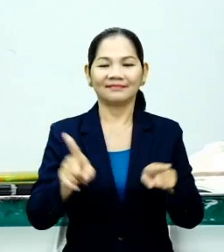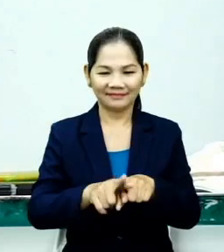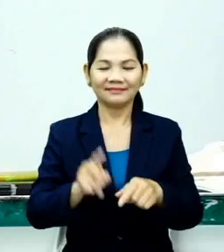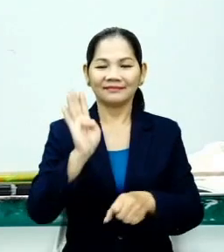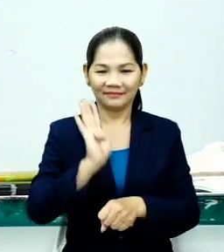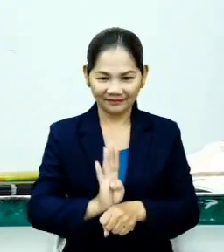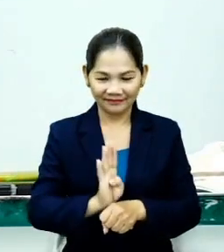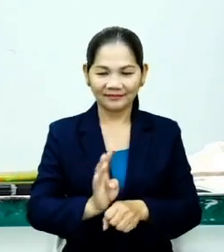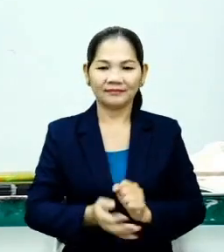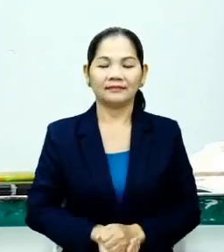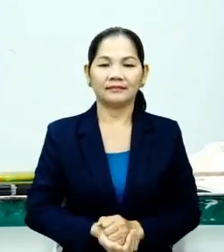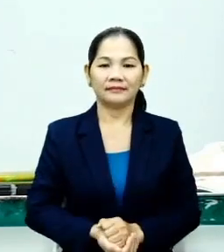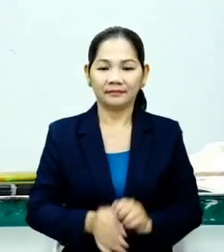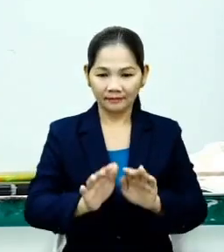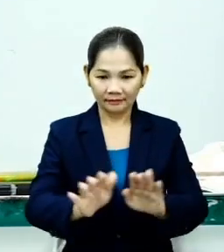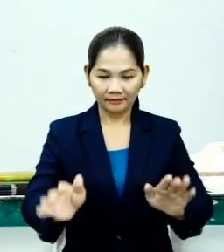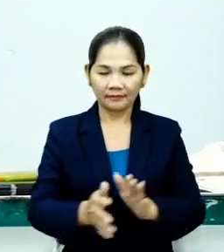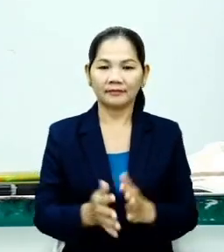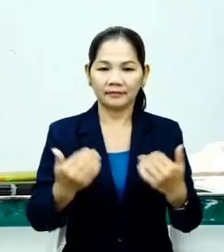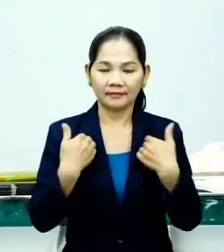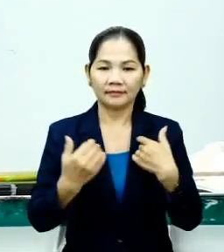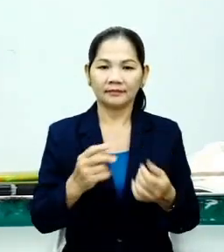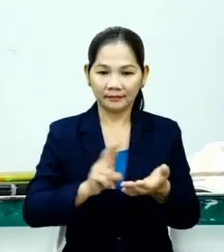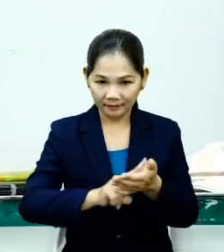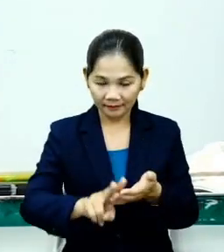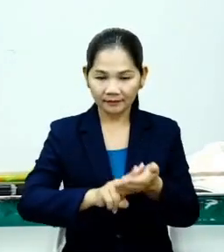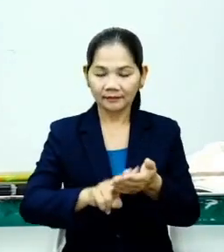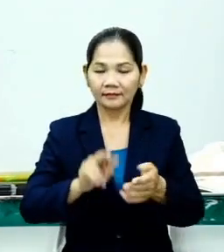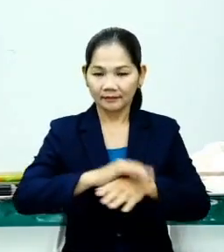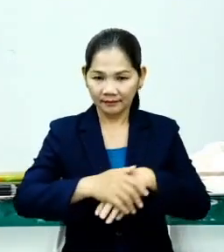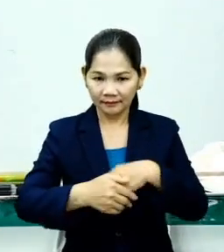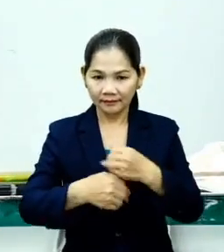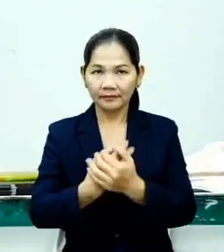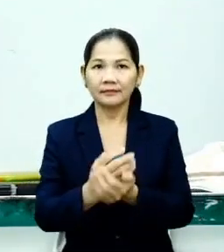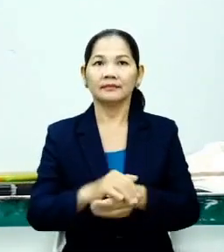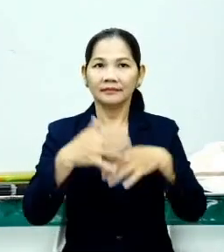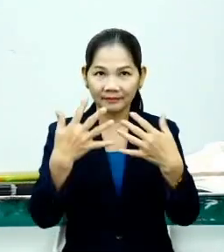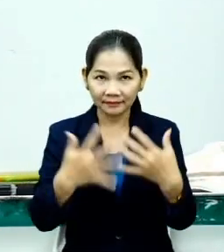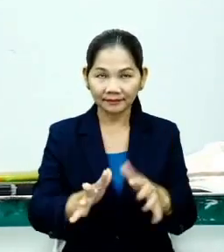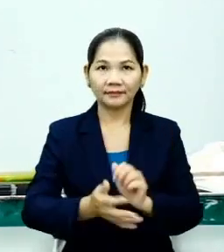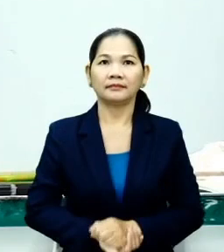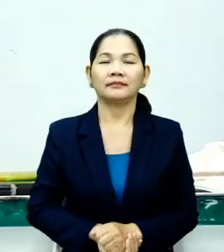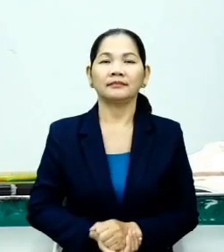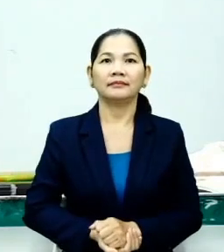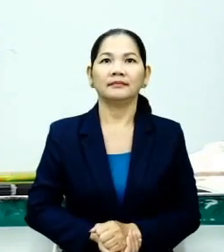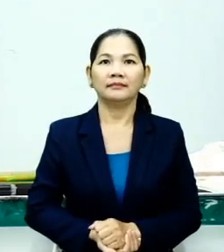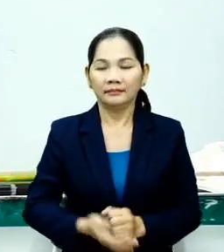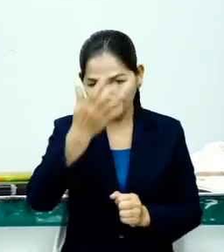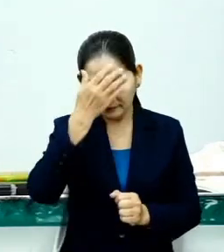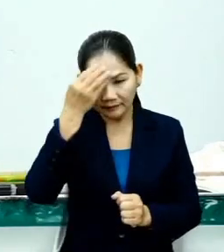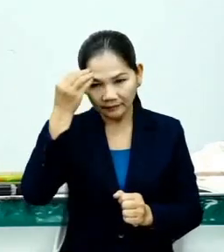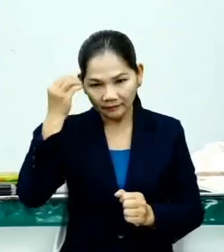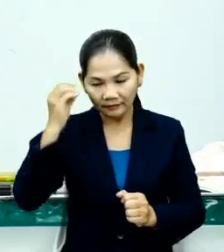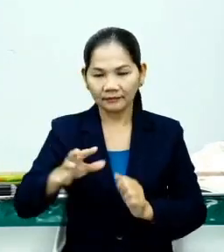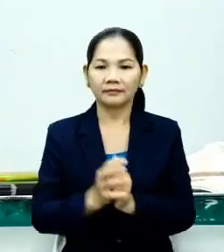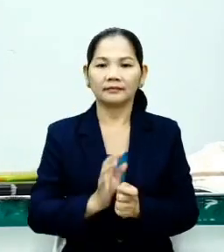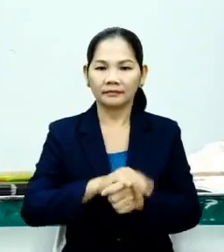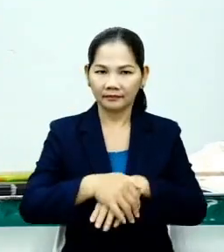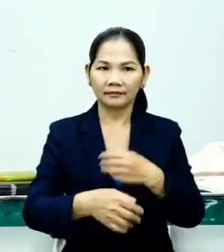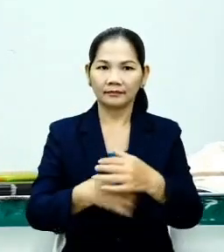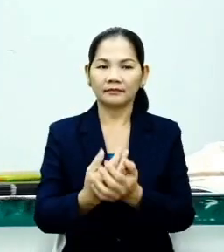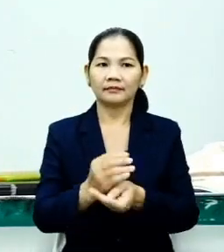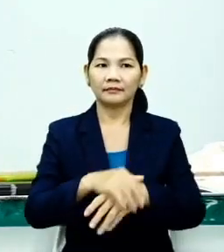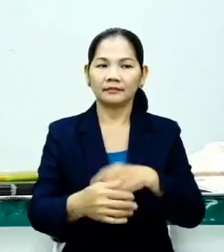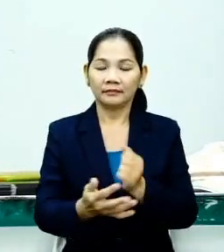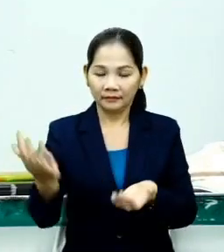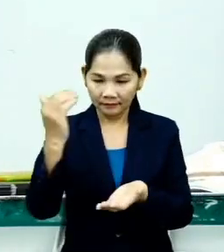Chà. Con chà ta con ban thưa nằm máy đây ca liên sầm ạt đáy hả rừng nơi con. Chà con phịch nha con á, con trời liên sầm ạt